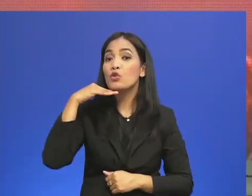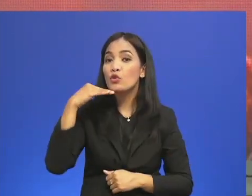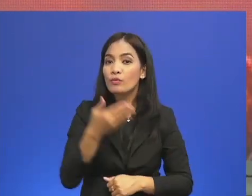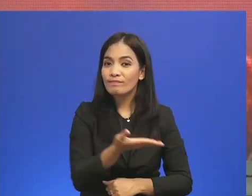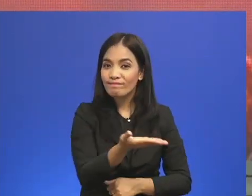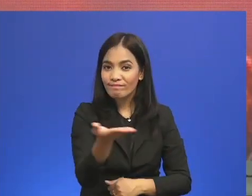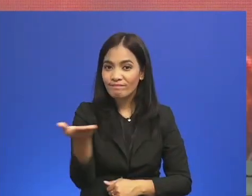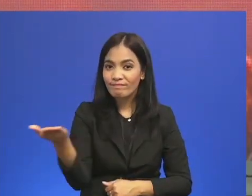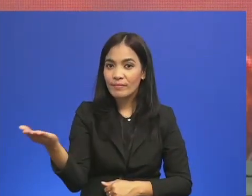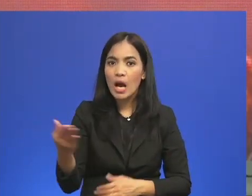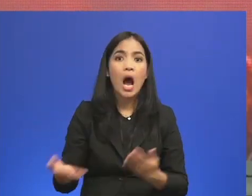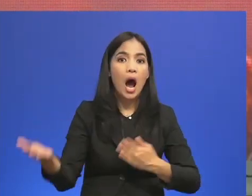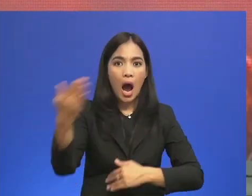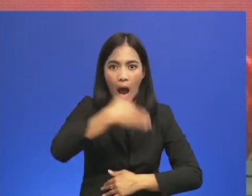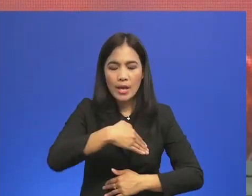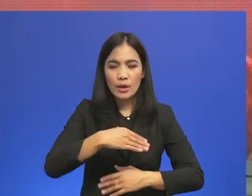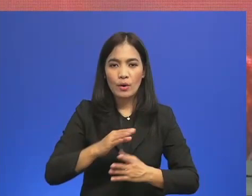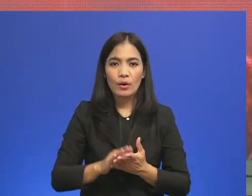Ayo bersemangat.